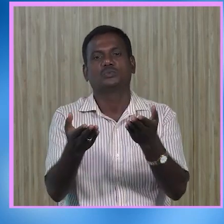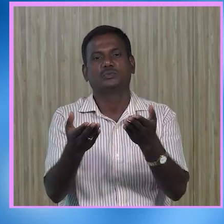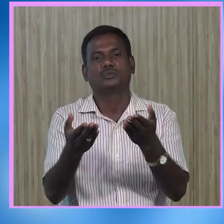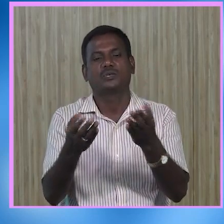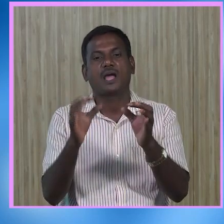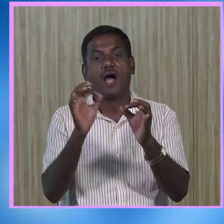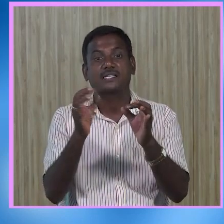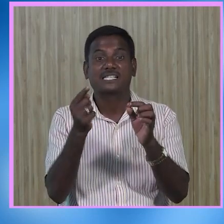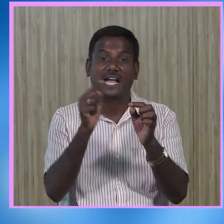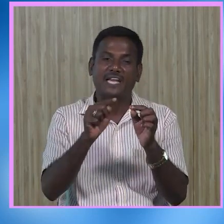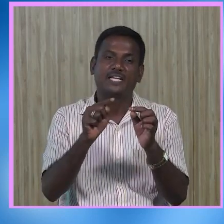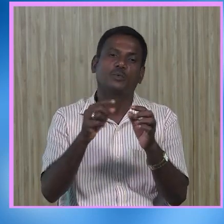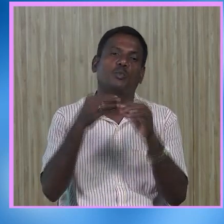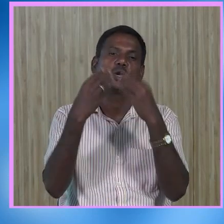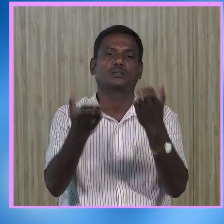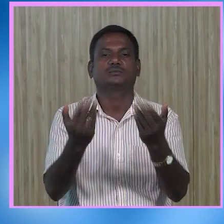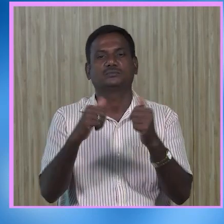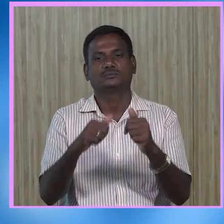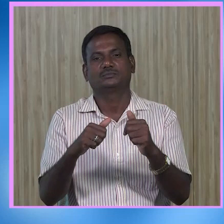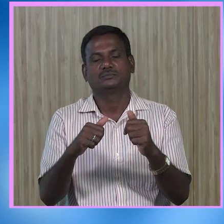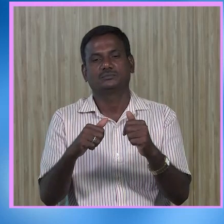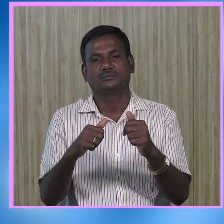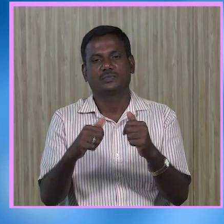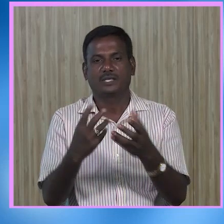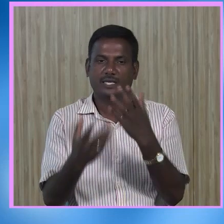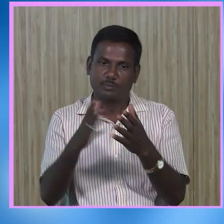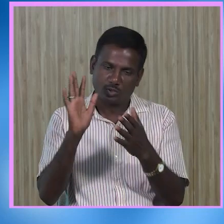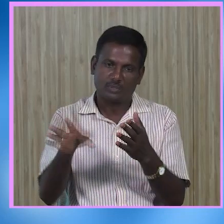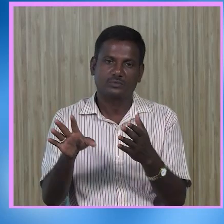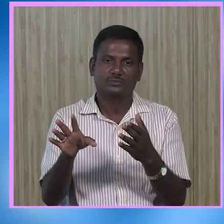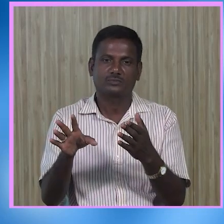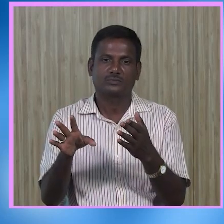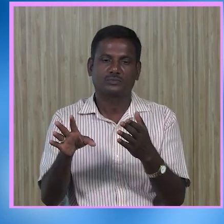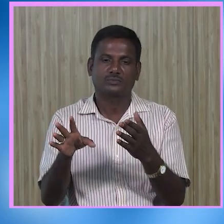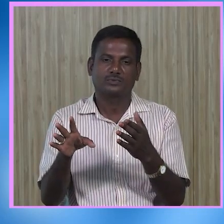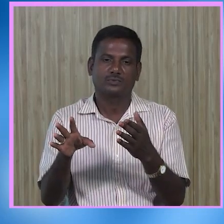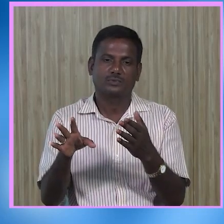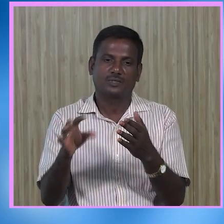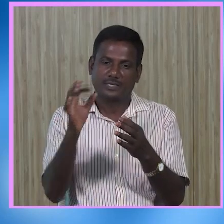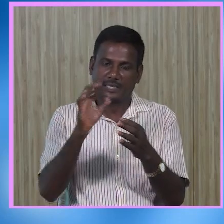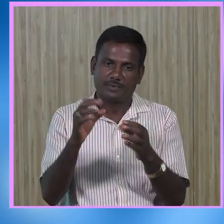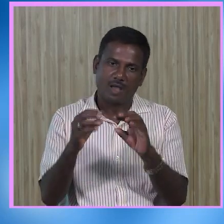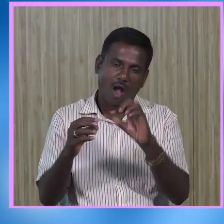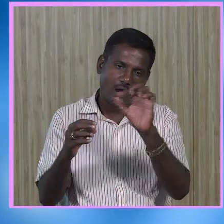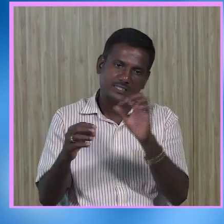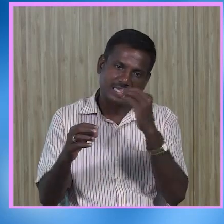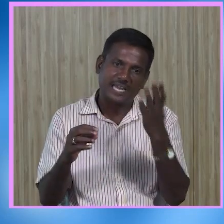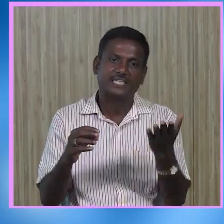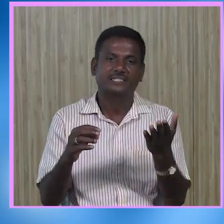ஆக்சிகரணி என்று ஒன்று இருக்கும். எரிபொருள் ஒன்று இருக்கும், எரிபொருளுக்கு